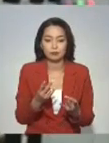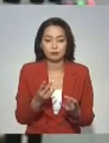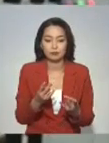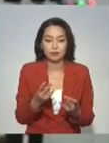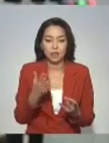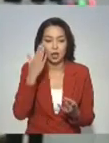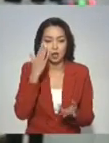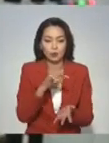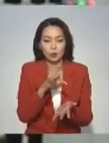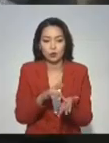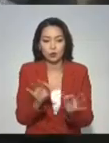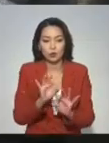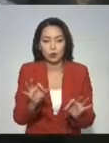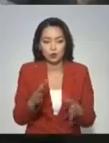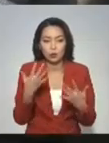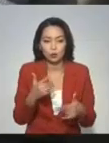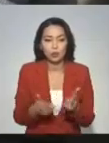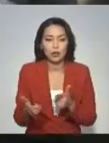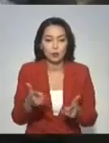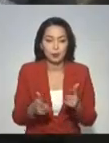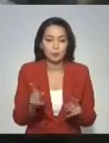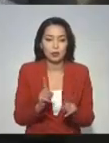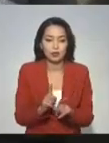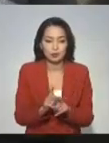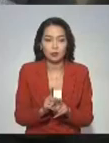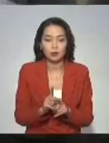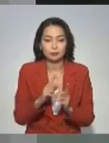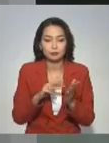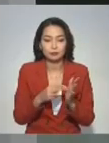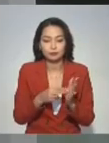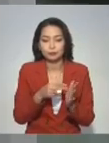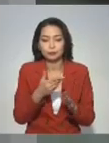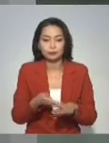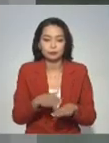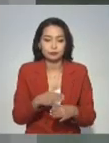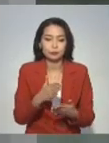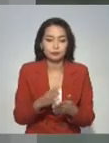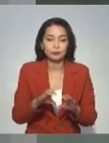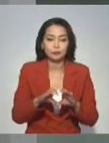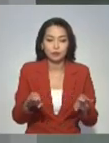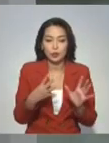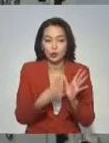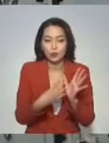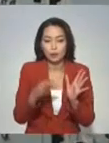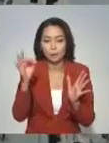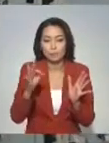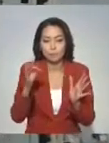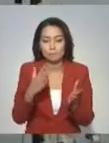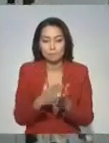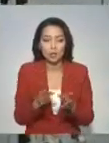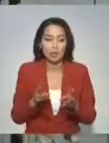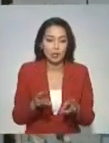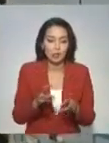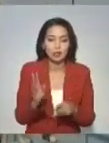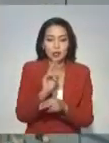города рассказал, что уже идет подготовка к весенним гидравлическим испытаниям. Износ сетей составляет 90%. Только на их